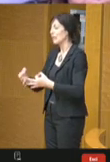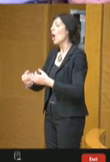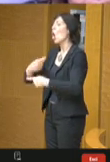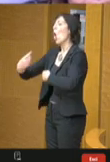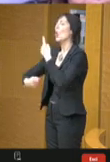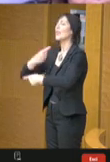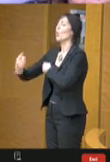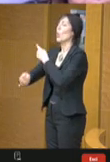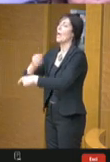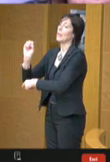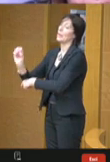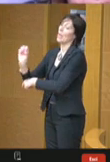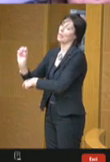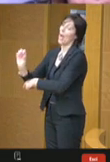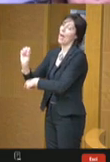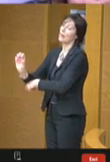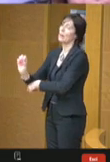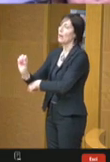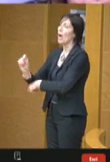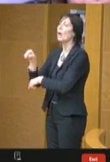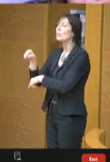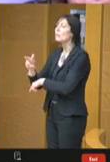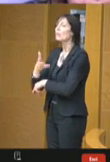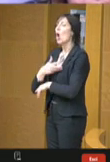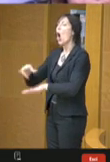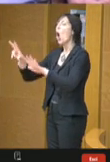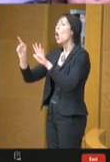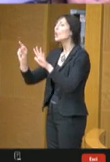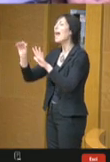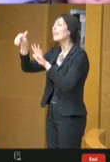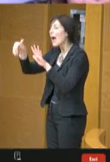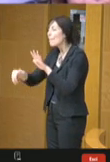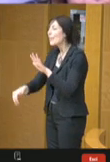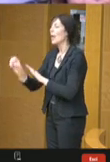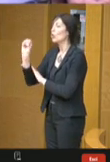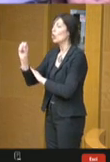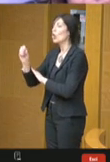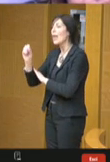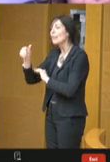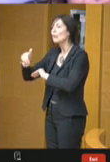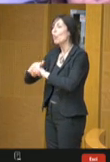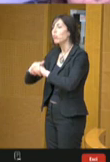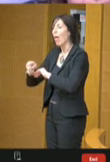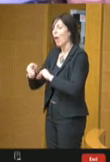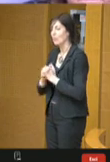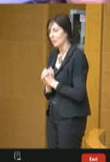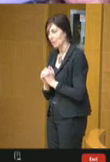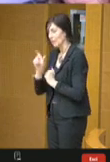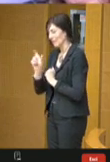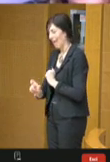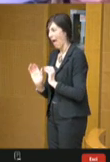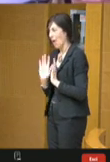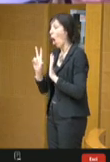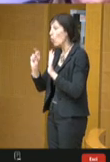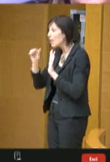pensate, tocca ben 80.000 docenti supplenti. 80.000 docenti supplenti, che